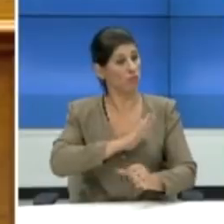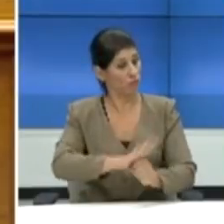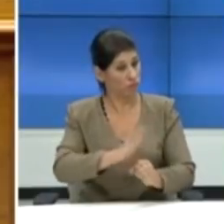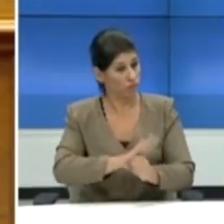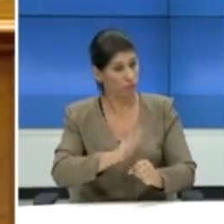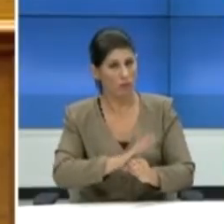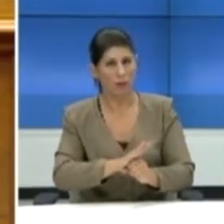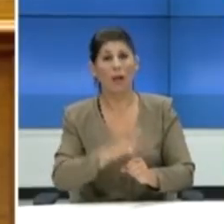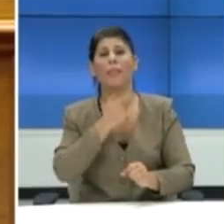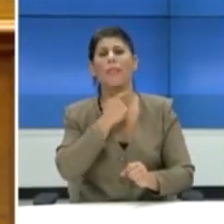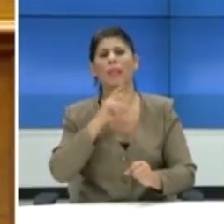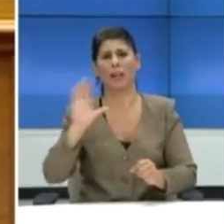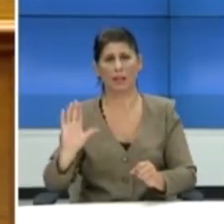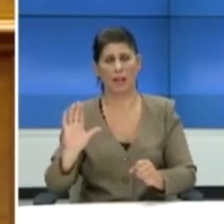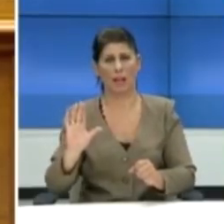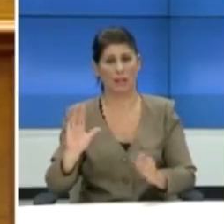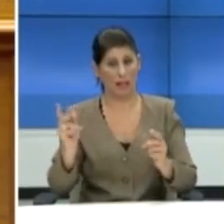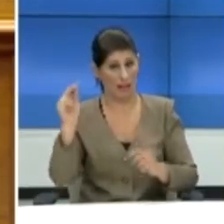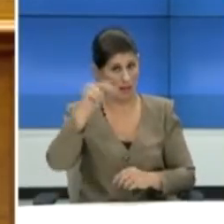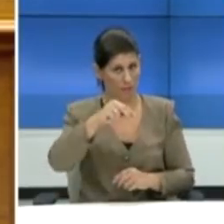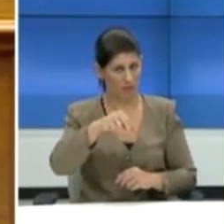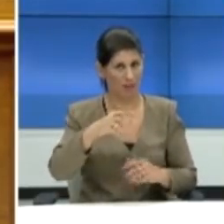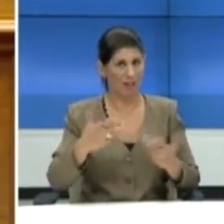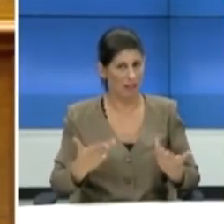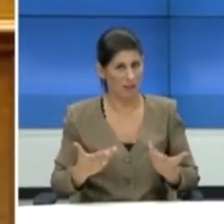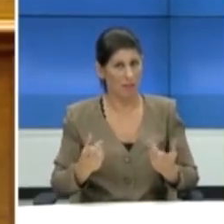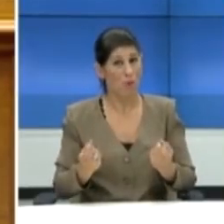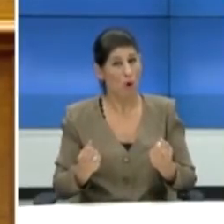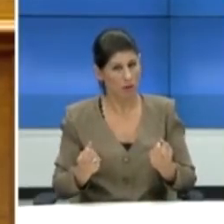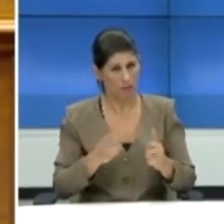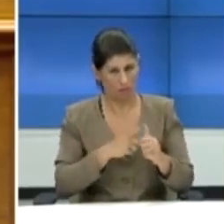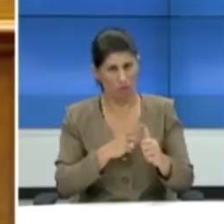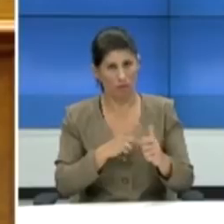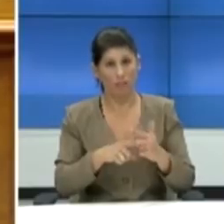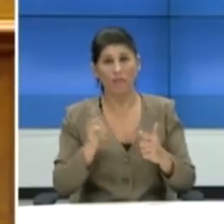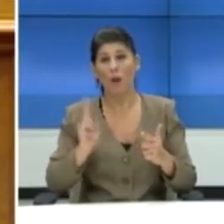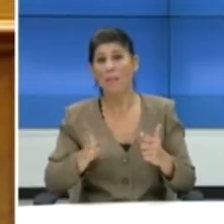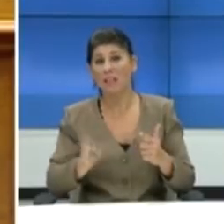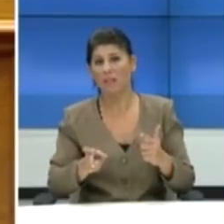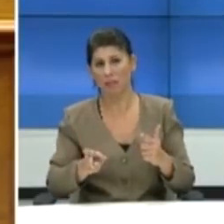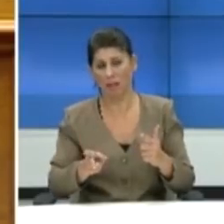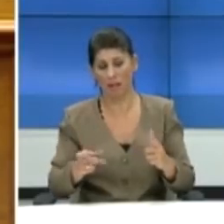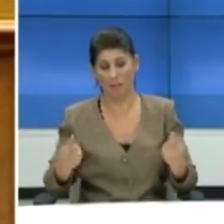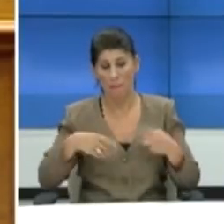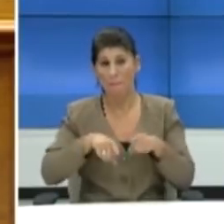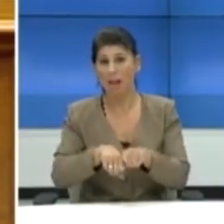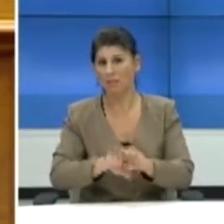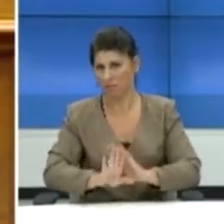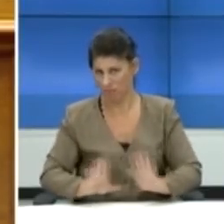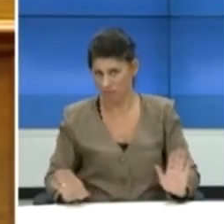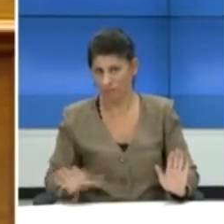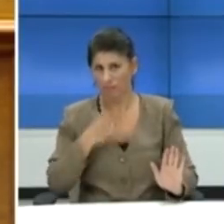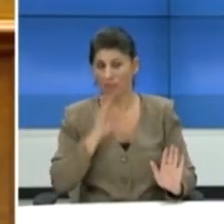και μάλιστα δεν χρειάστηκε να αξιοποιηθεί, εκτός από προκλητικά, είναι και επικίνδυνα ταυτόχρονα. Γιατί